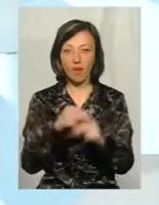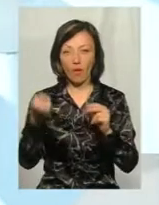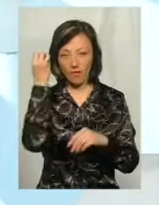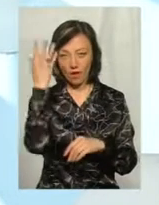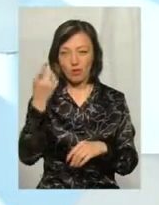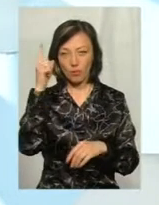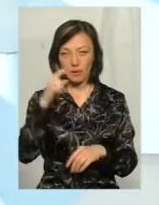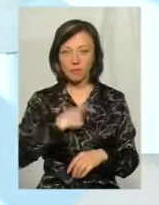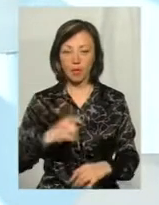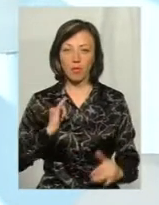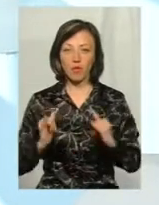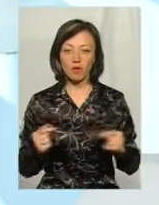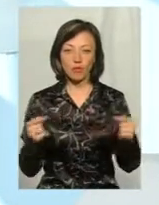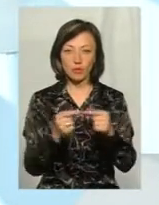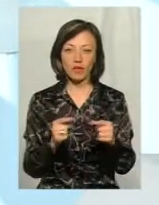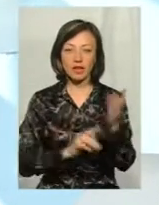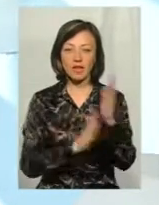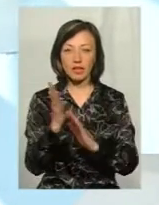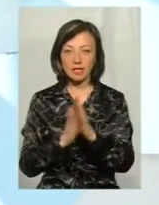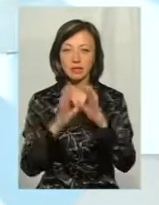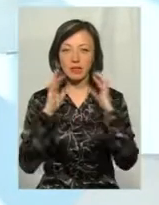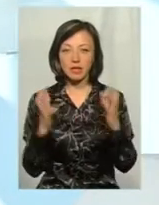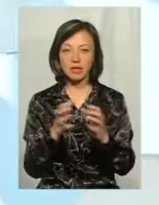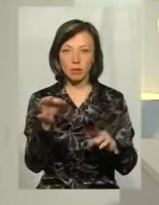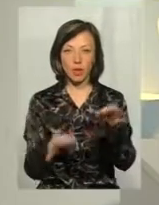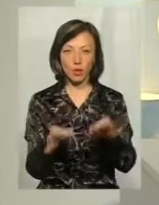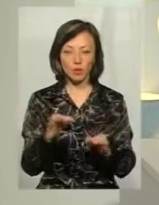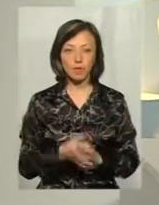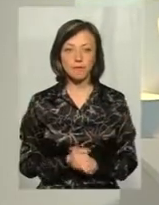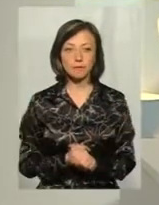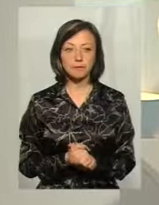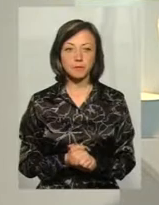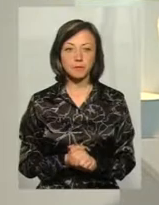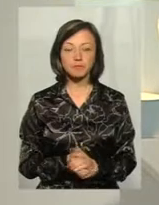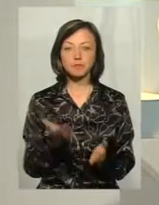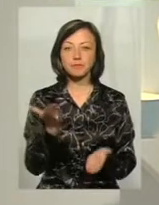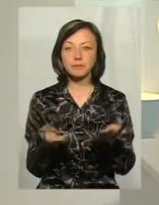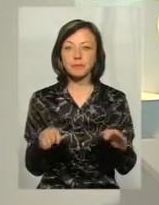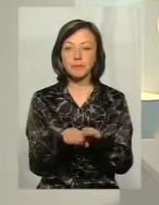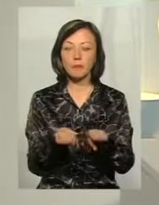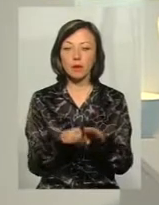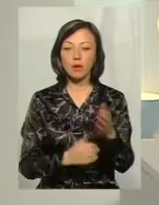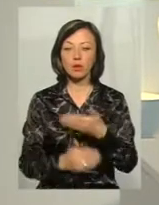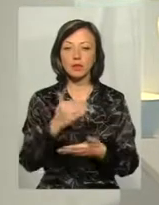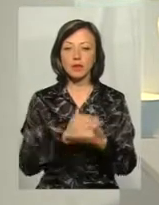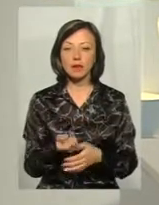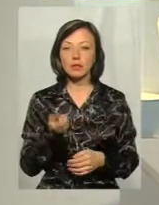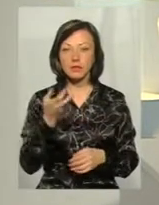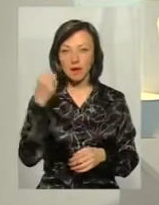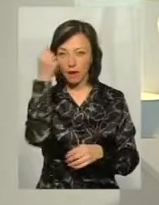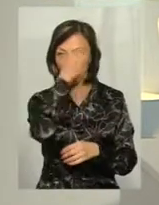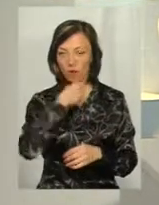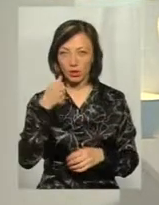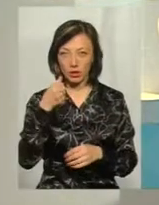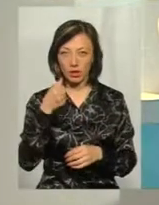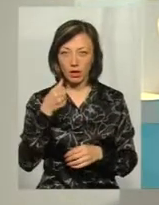і вміємо себе вести відповідно, значить, в лісі і бережемо нашу природу. Пане Вікторе, от якщо порівняти останні декілька років,